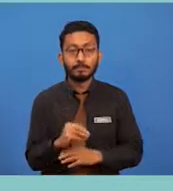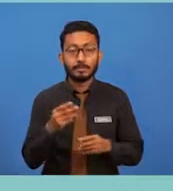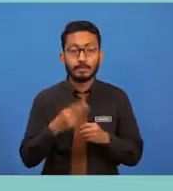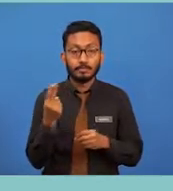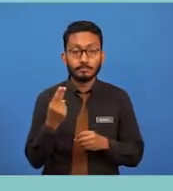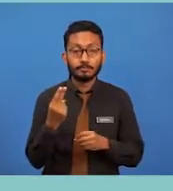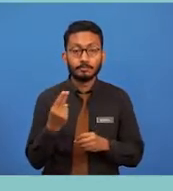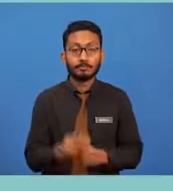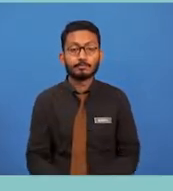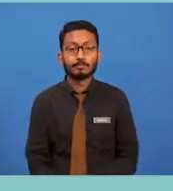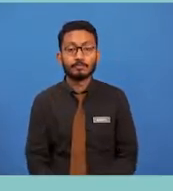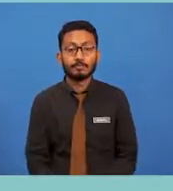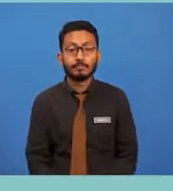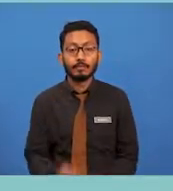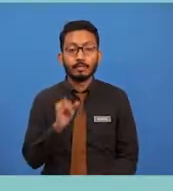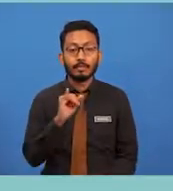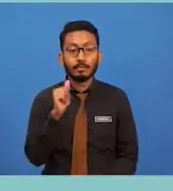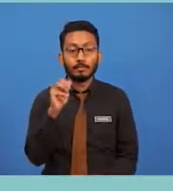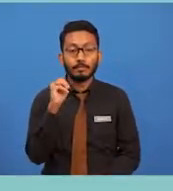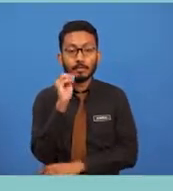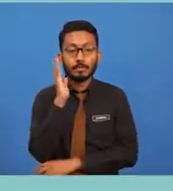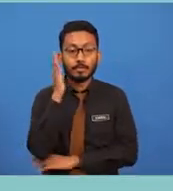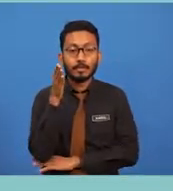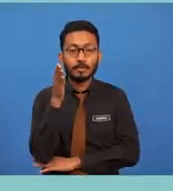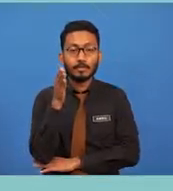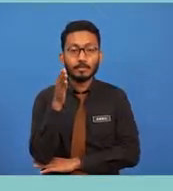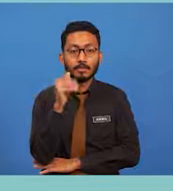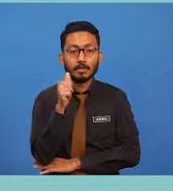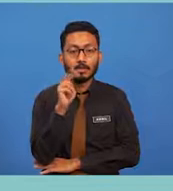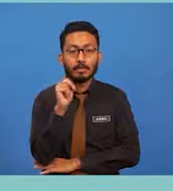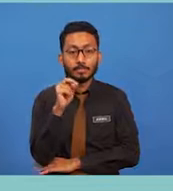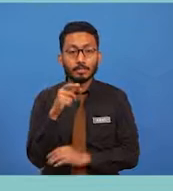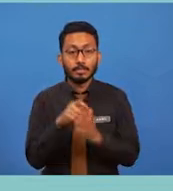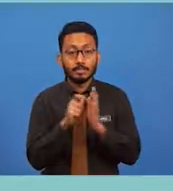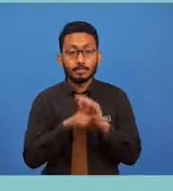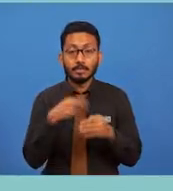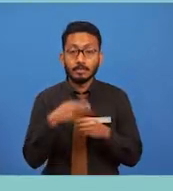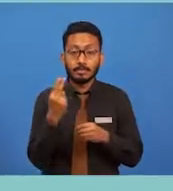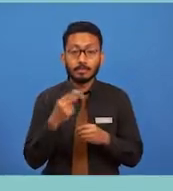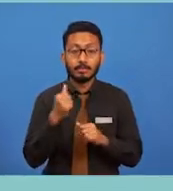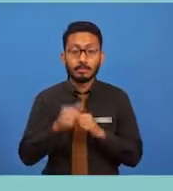Amonia aqueous terhasil apabila gas amonia dilarutkan